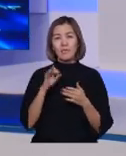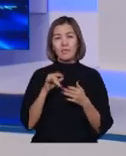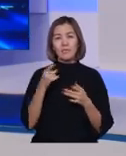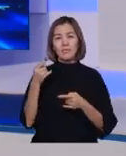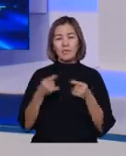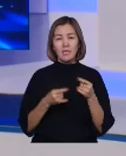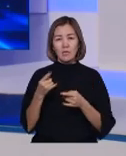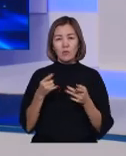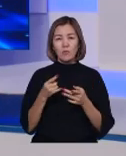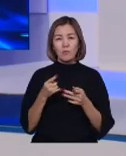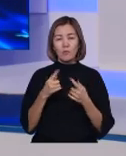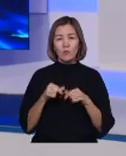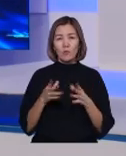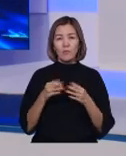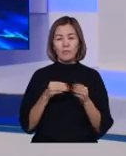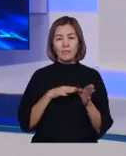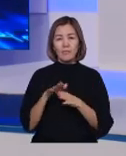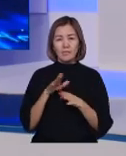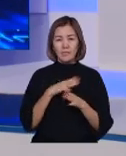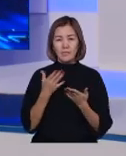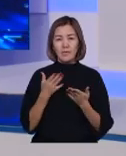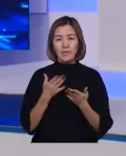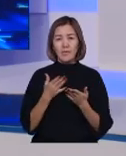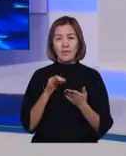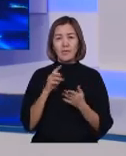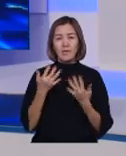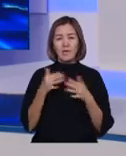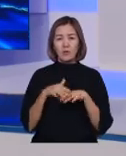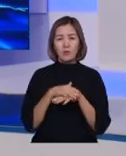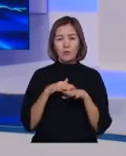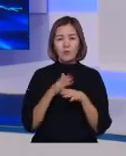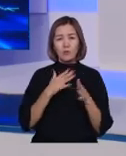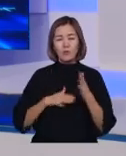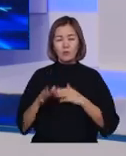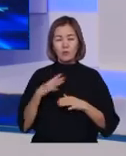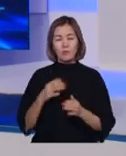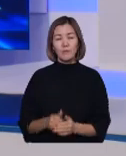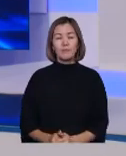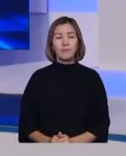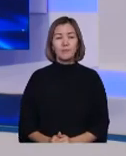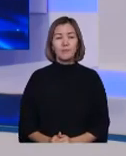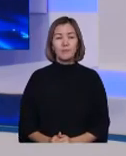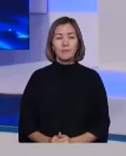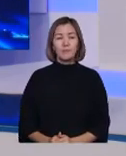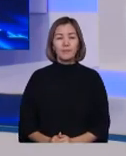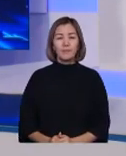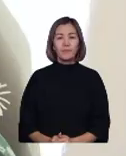Транстелеком акционерлік қоғамы іске асырған. Заман игілігіне кенелген Рахат ауылы тұрғындарының қуанышымен тілшіміз бөлісіп